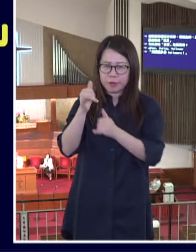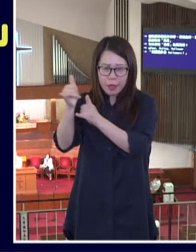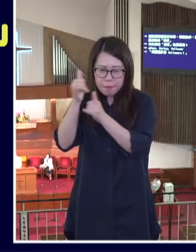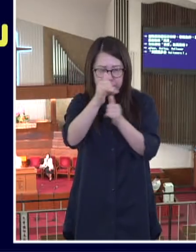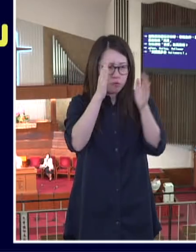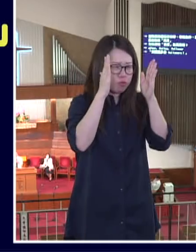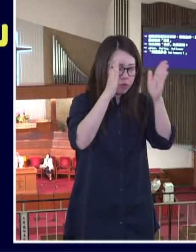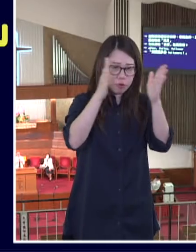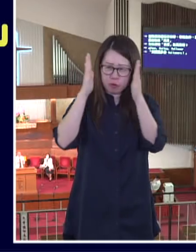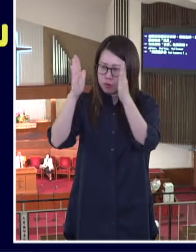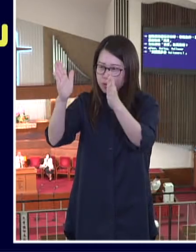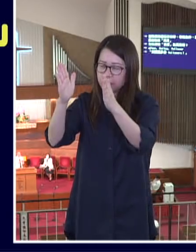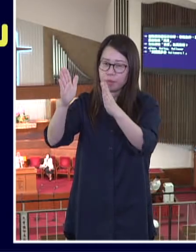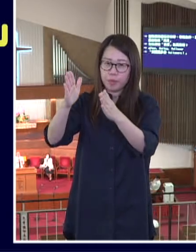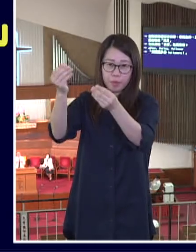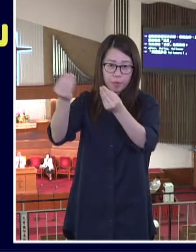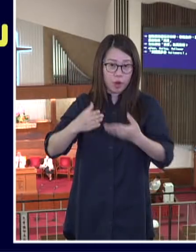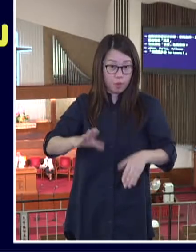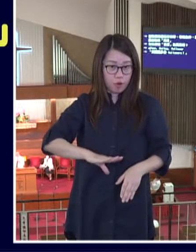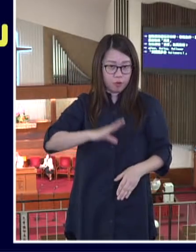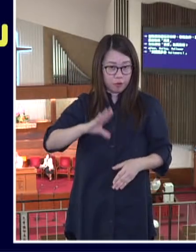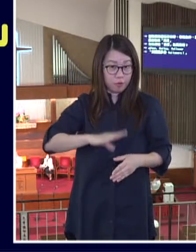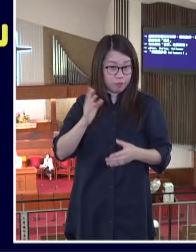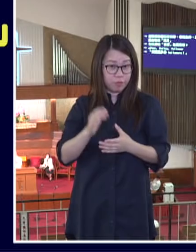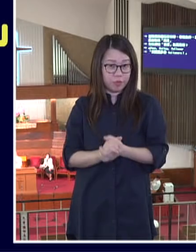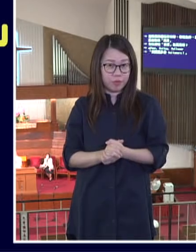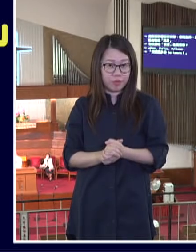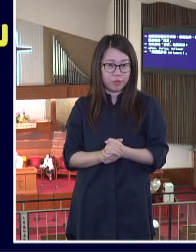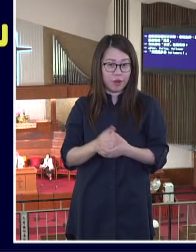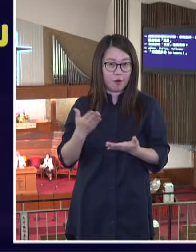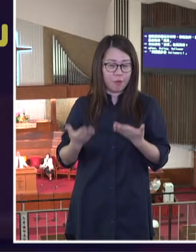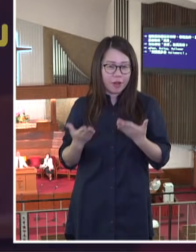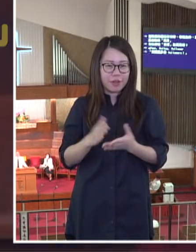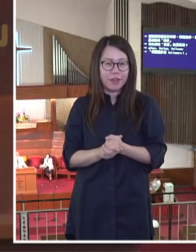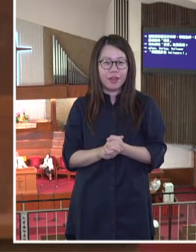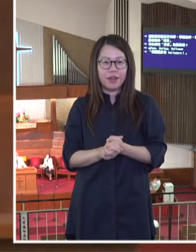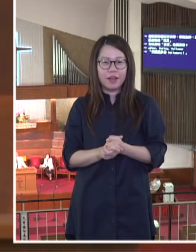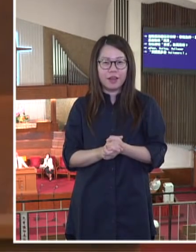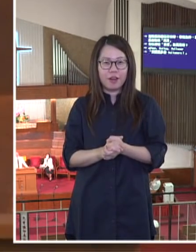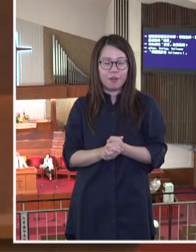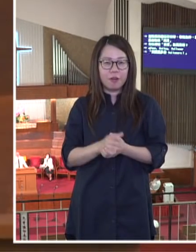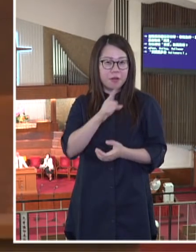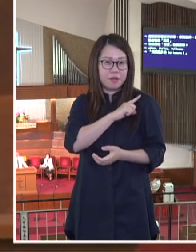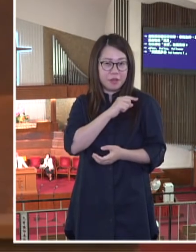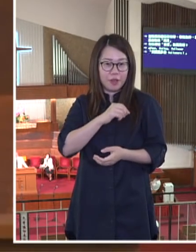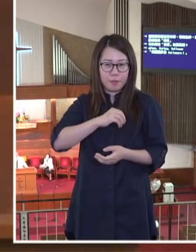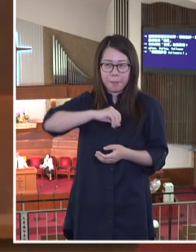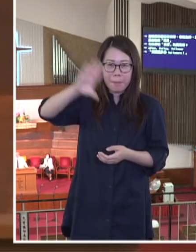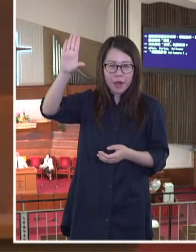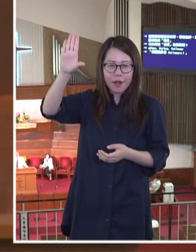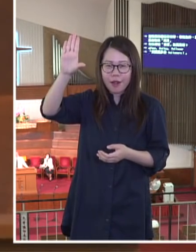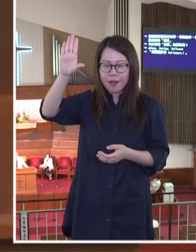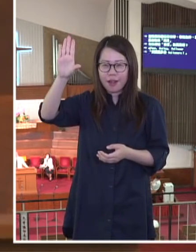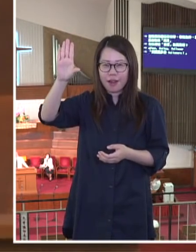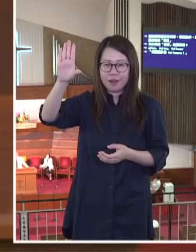而咧，你可能要問題，哇！有幾多 follower 嘅時候咧，我先至滿足啊！即係我要咩啊？更多